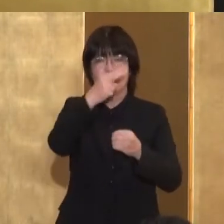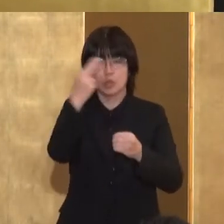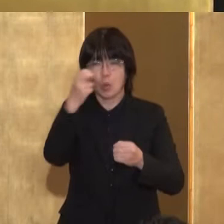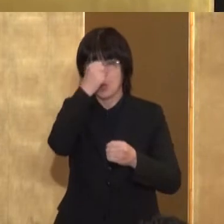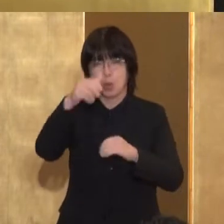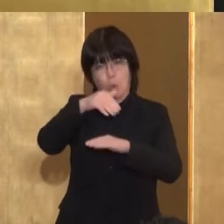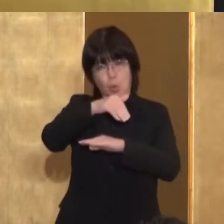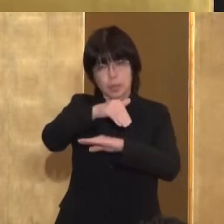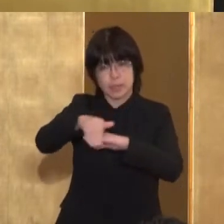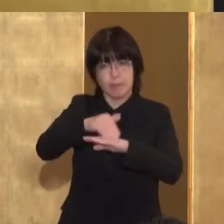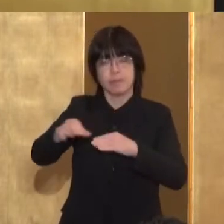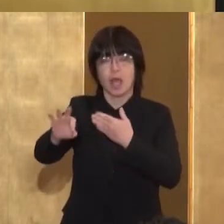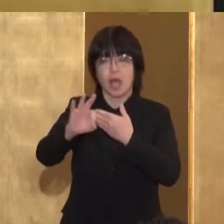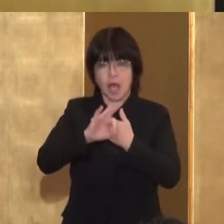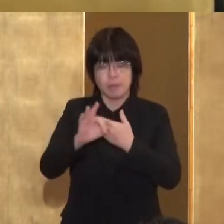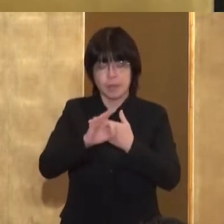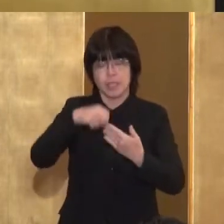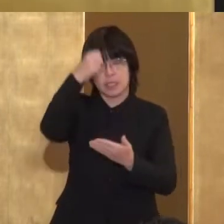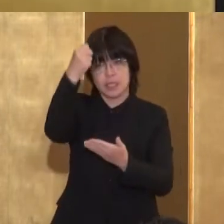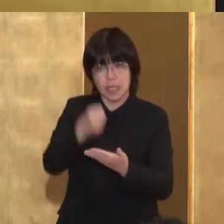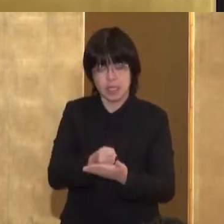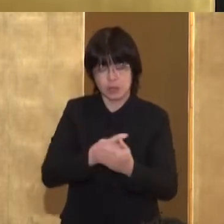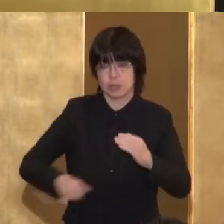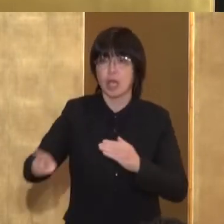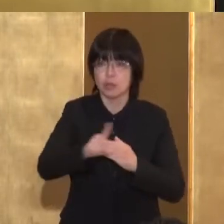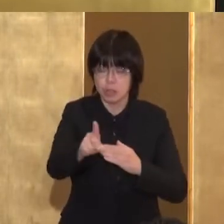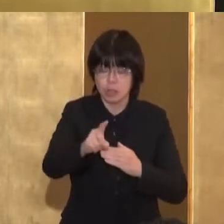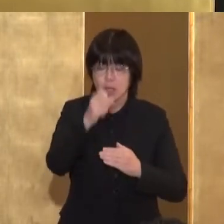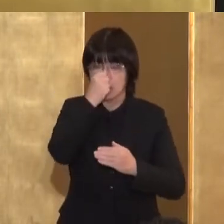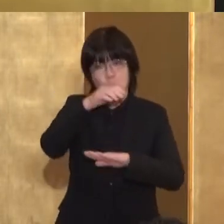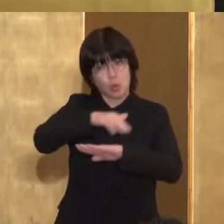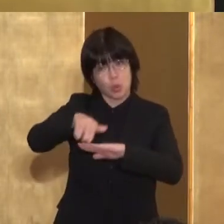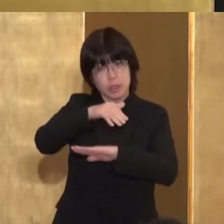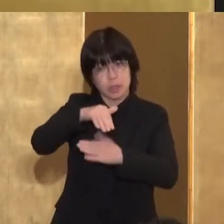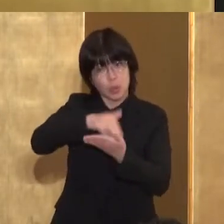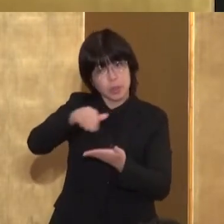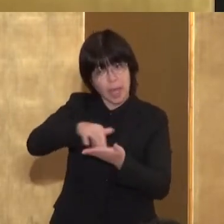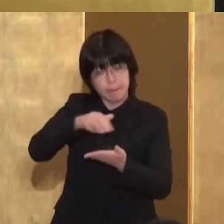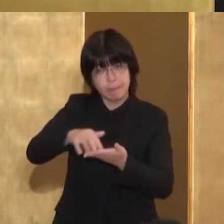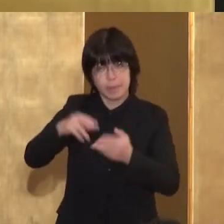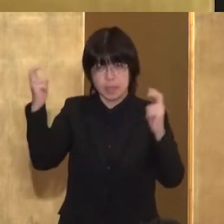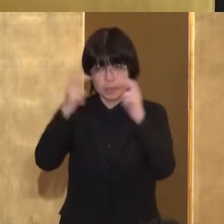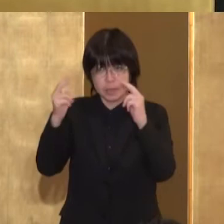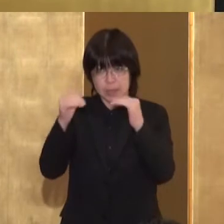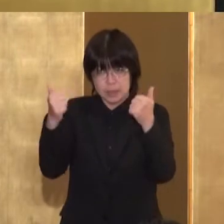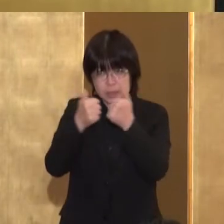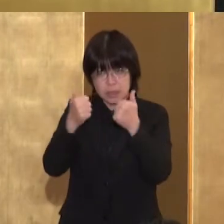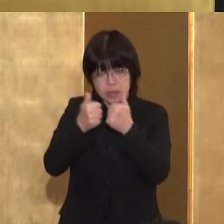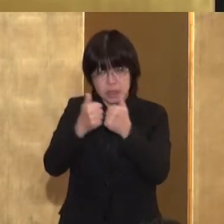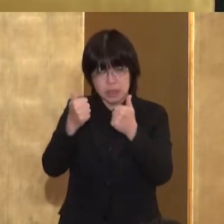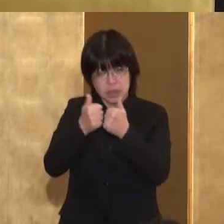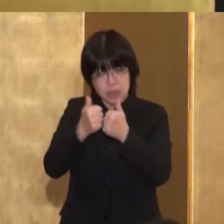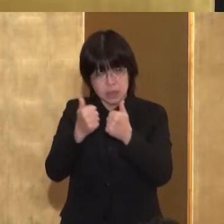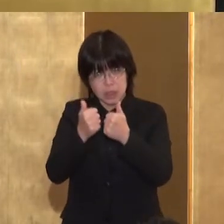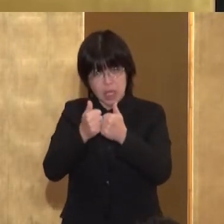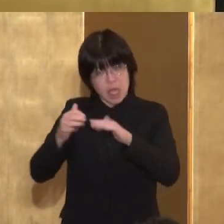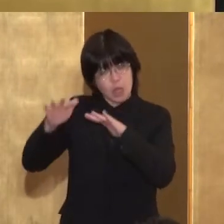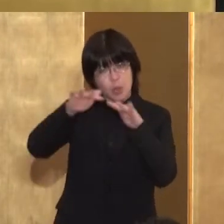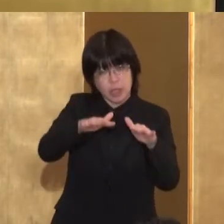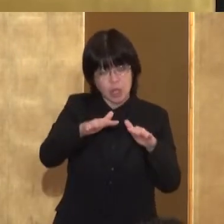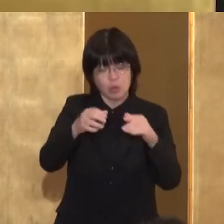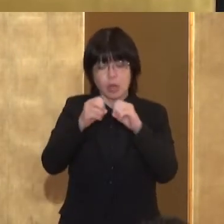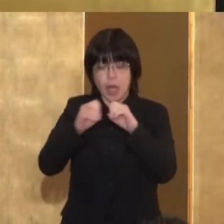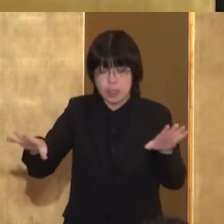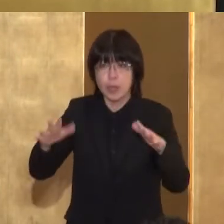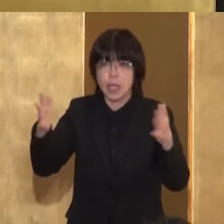先にする考えを示されましたが、それは予算審議に影響を与える通常国会前半での解散はないということでしょうか。そう